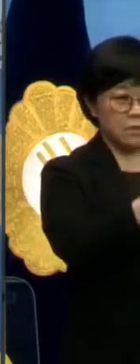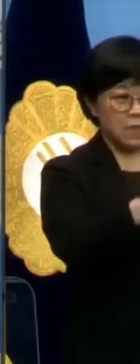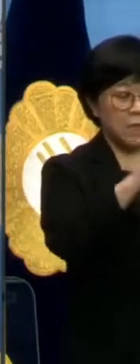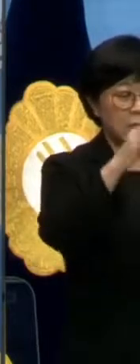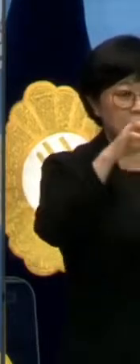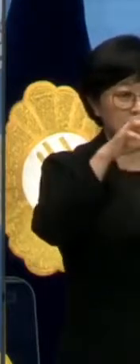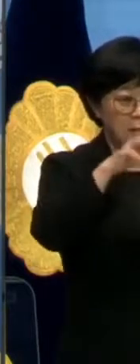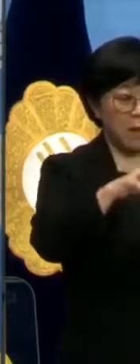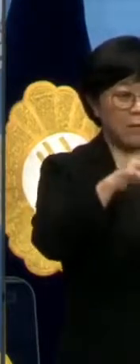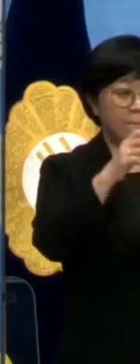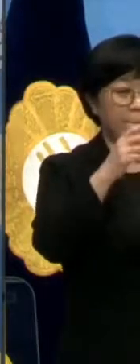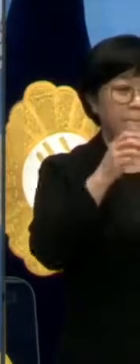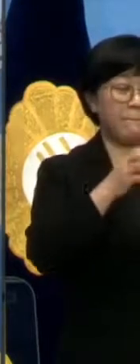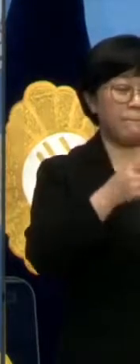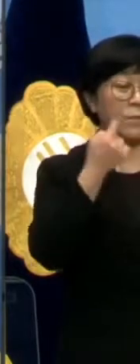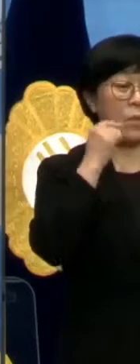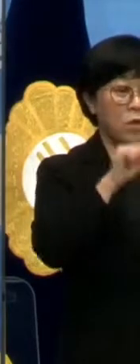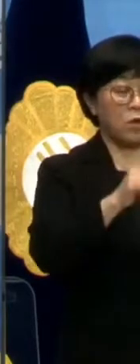집합제한 명령은